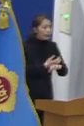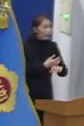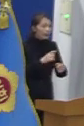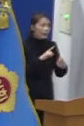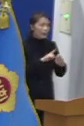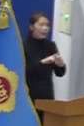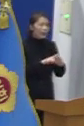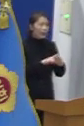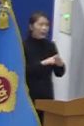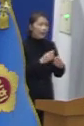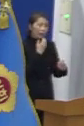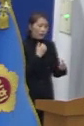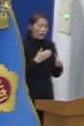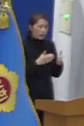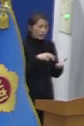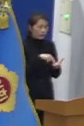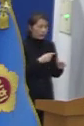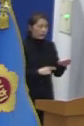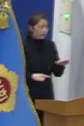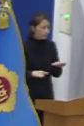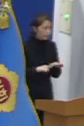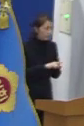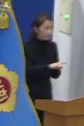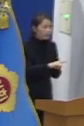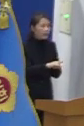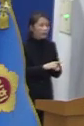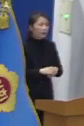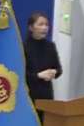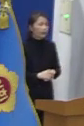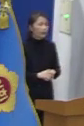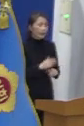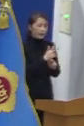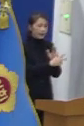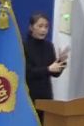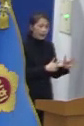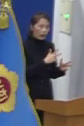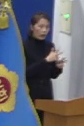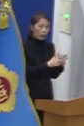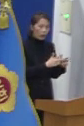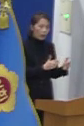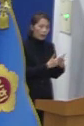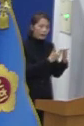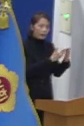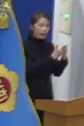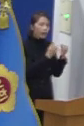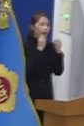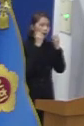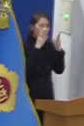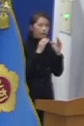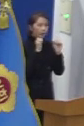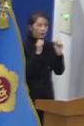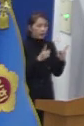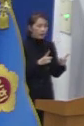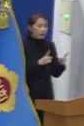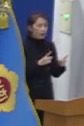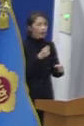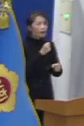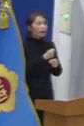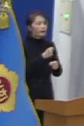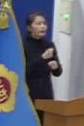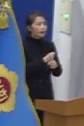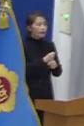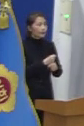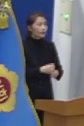경기도가 앞장서겠습니다. AI 산업 육성으로 새로운 기회를 창출해